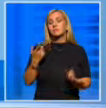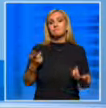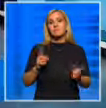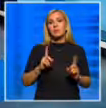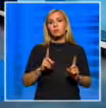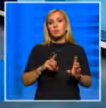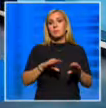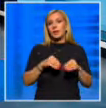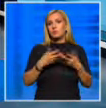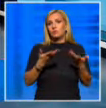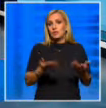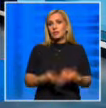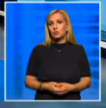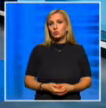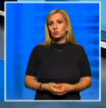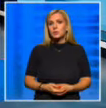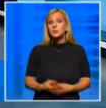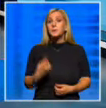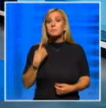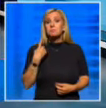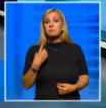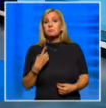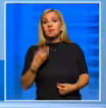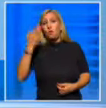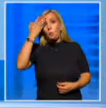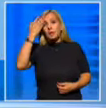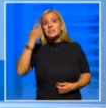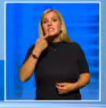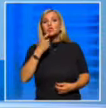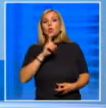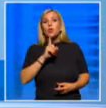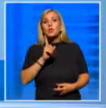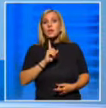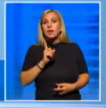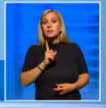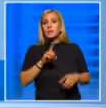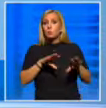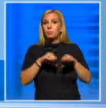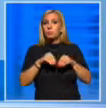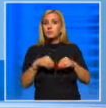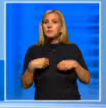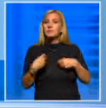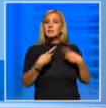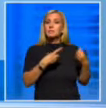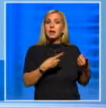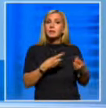това нещо. Така че първо упрека защо не сте ги приели трябва да бъде изпратен към ГЕРБ, защото през цялото време ние натискахме те